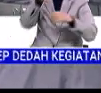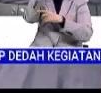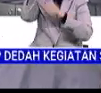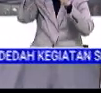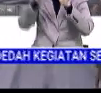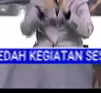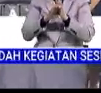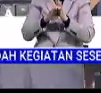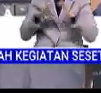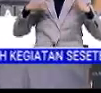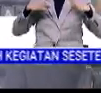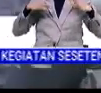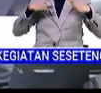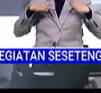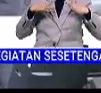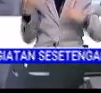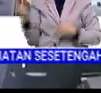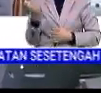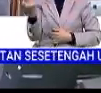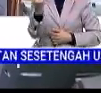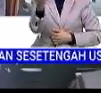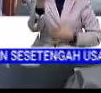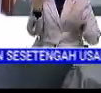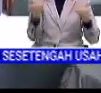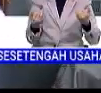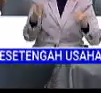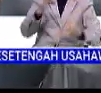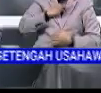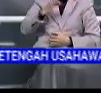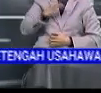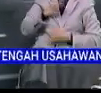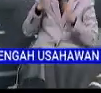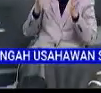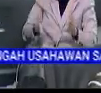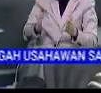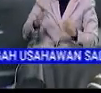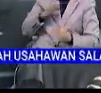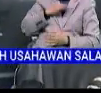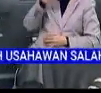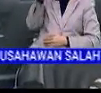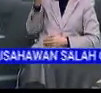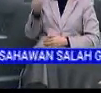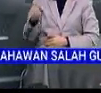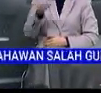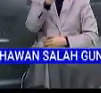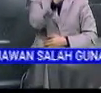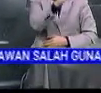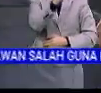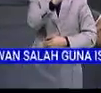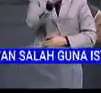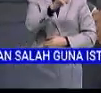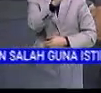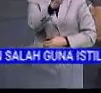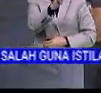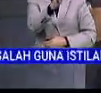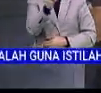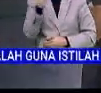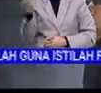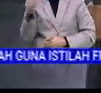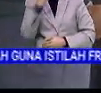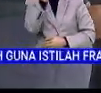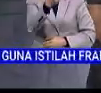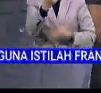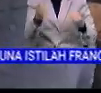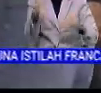gambar mereka bercuti tular di media sosial dan menjadi tanda tanya orang ramai. Mengenai isu Nur Sajat pula, Tan Sri Abdul Hamid berkata